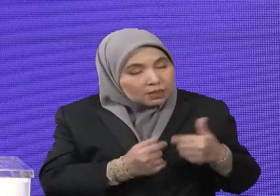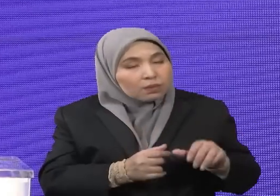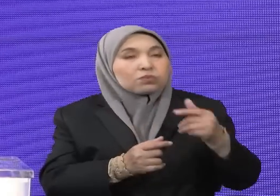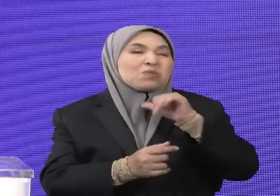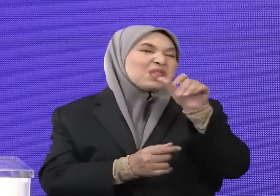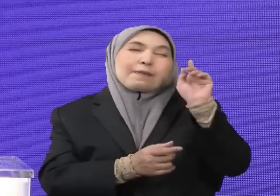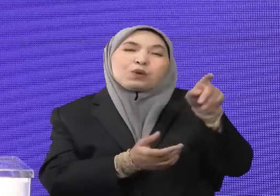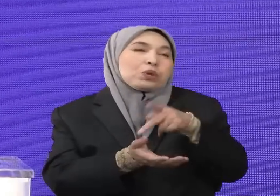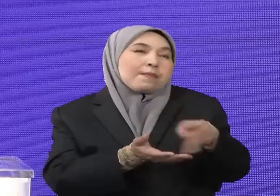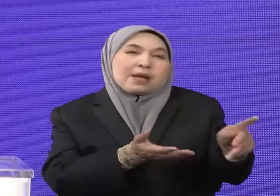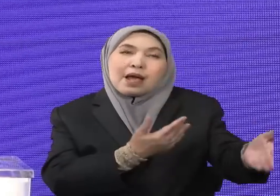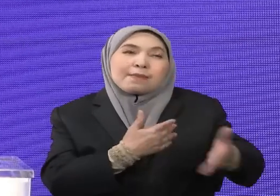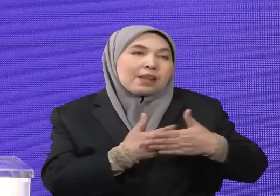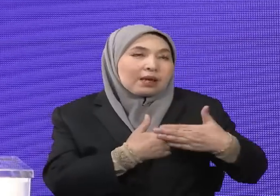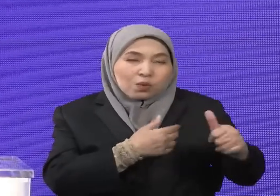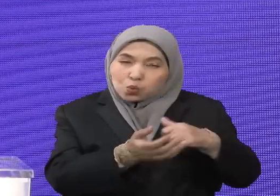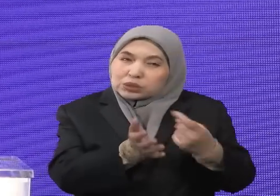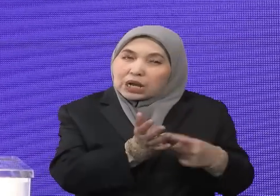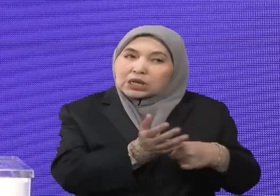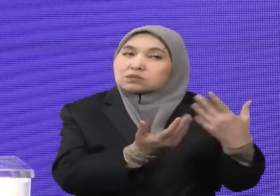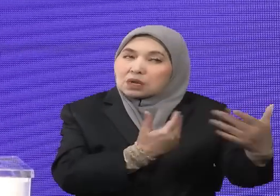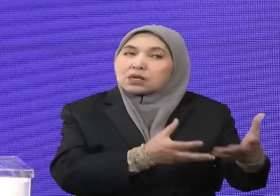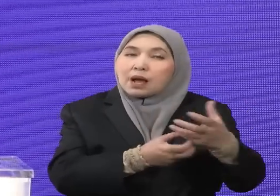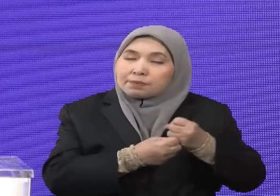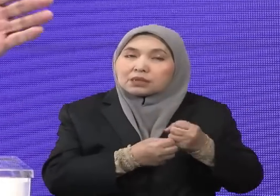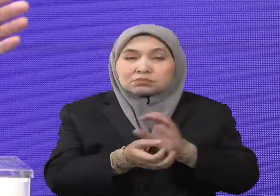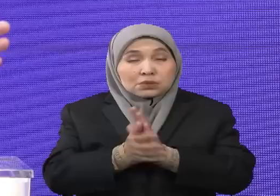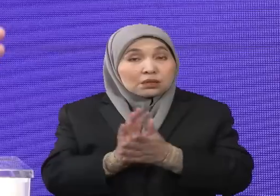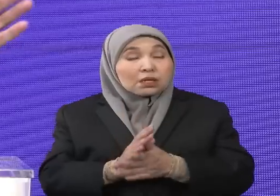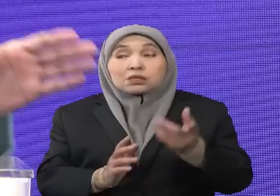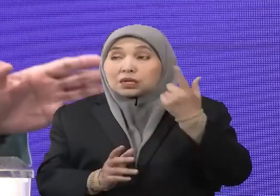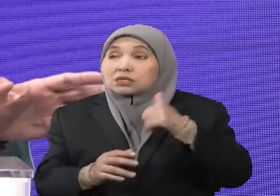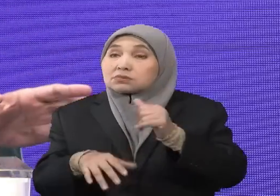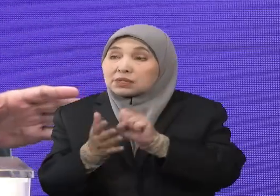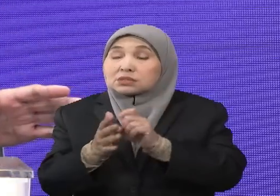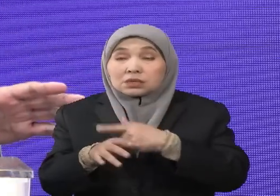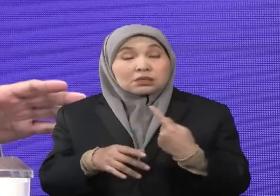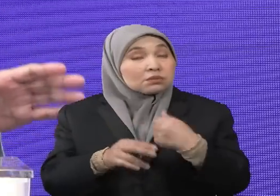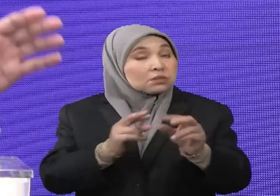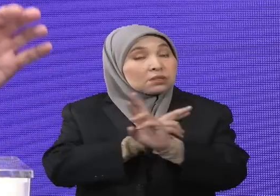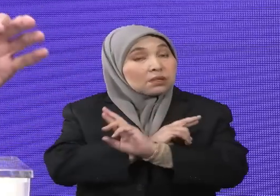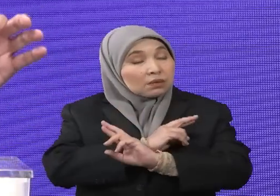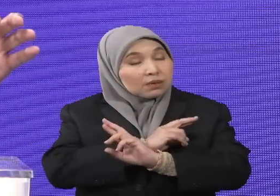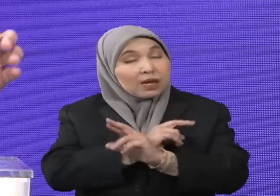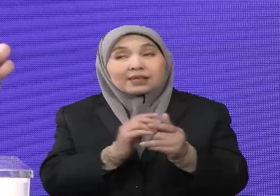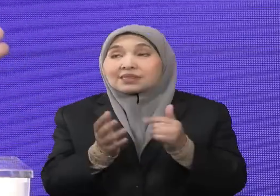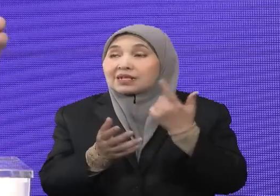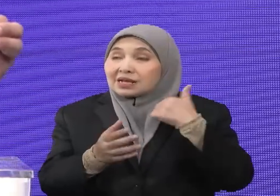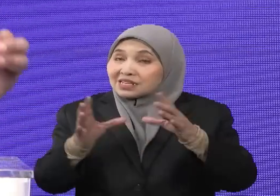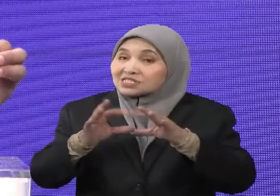membayar kembali hutang yang telah diambil sebentar tadi masih kita sedang melihat saat terjadi